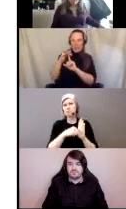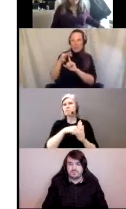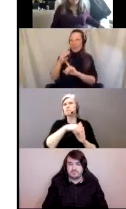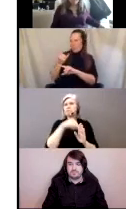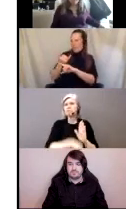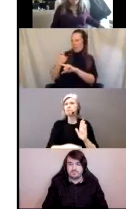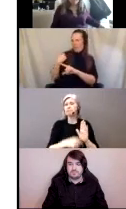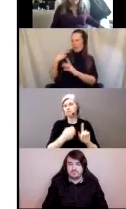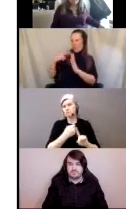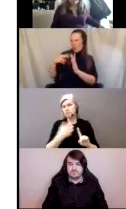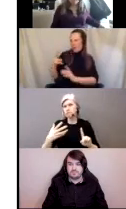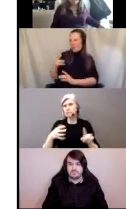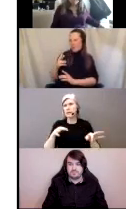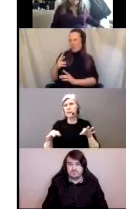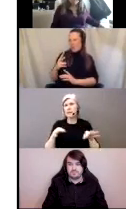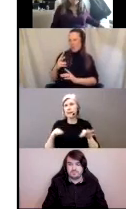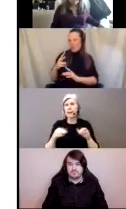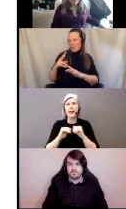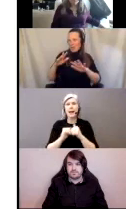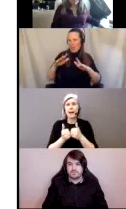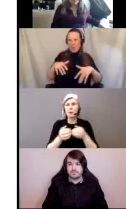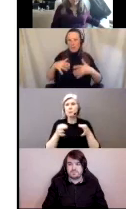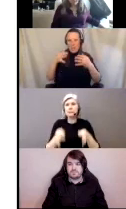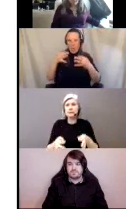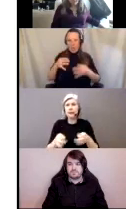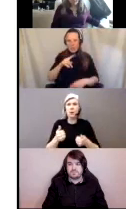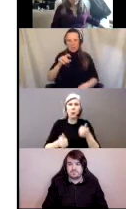matin, c'est pas encore un détail qui est 100%